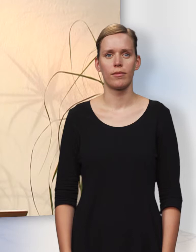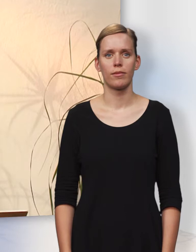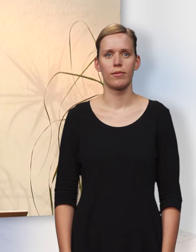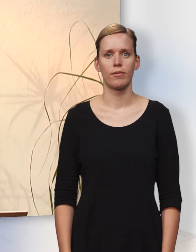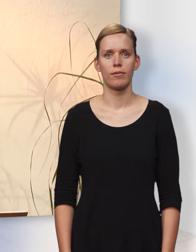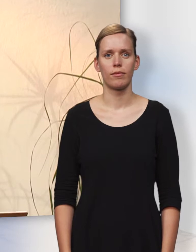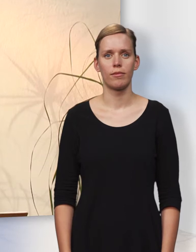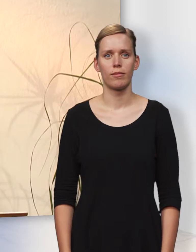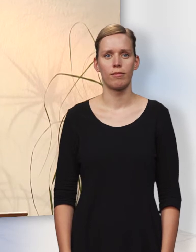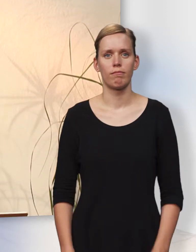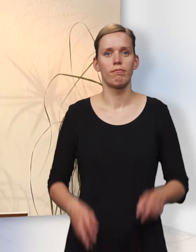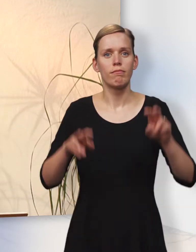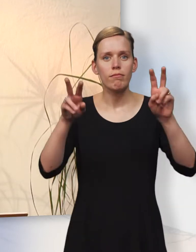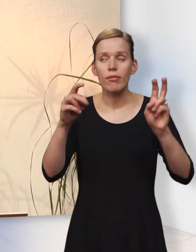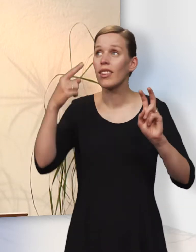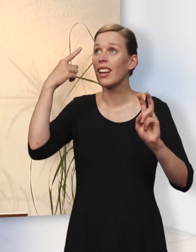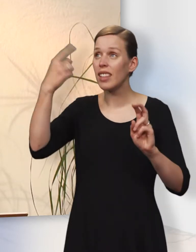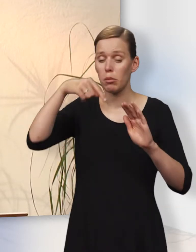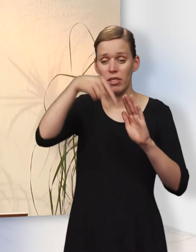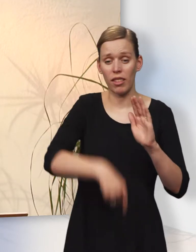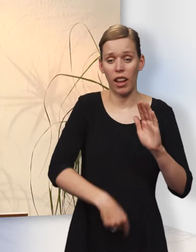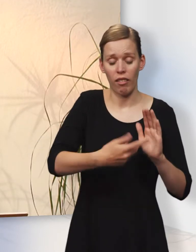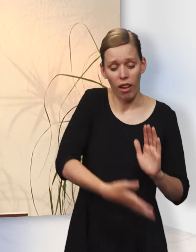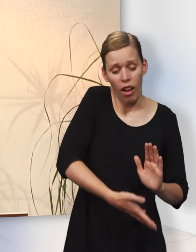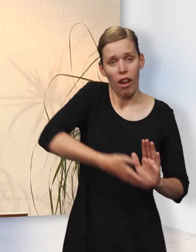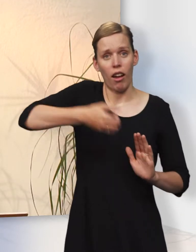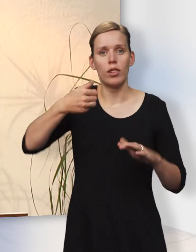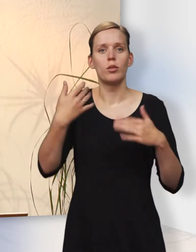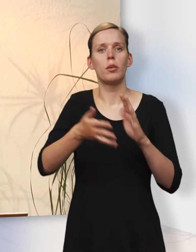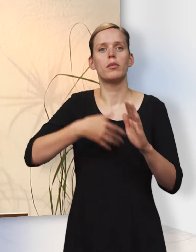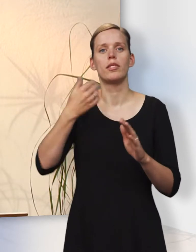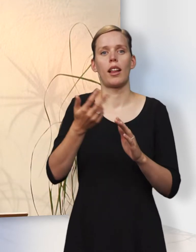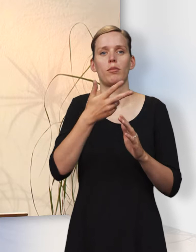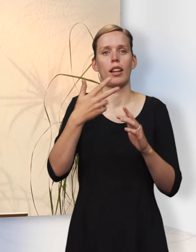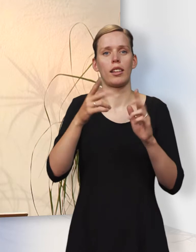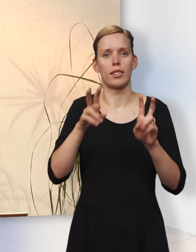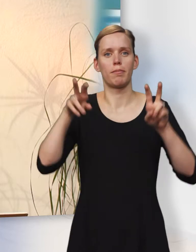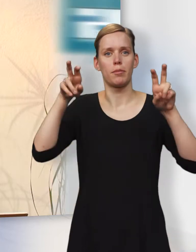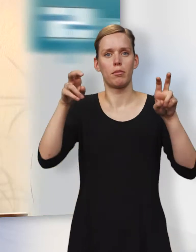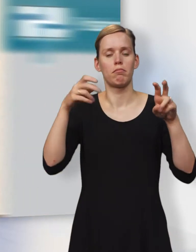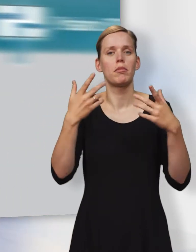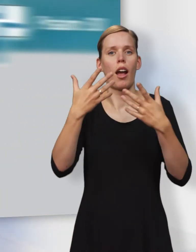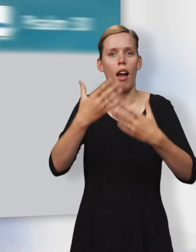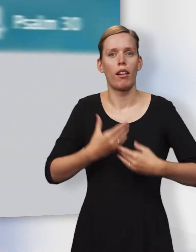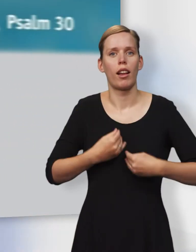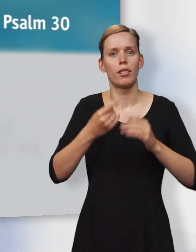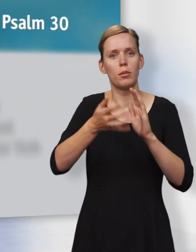Du hast mich aus der Tiefe gezogen, so ist Psalm 30 überschrieben. Ich lade Sie ein, dass wir diesen Psalm miteinander beten.